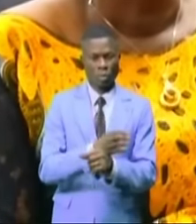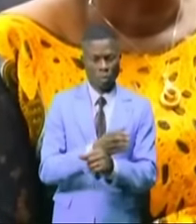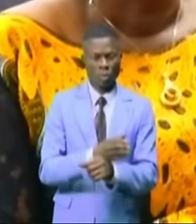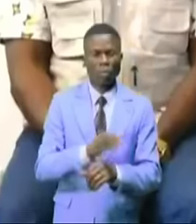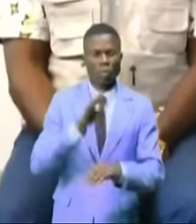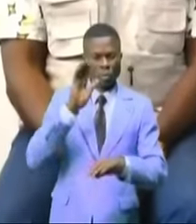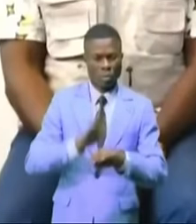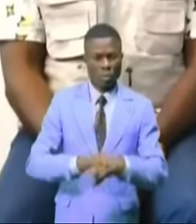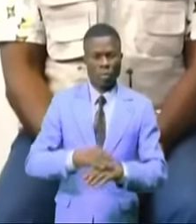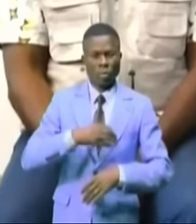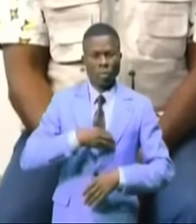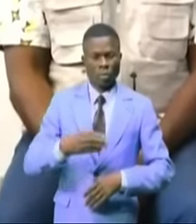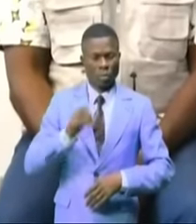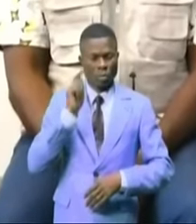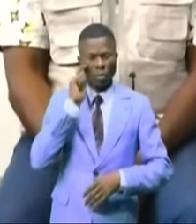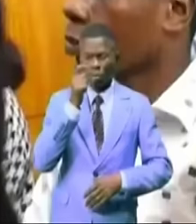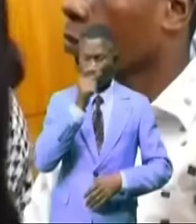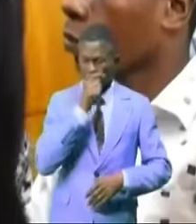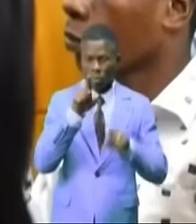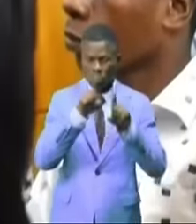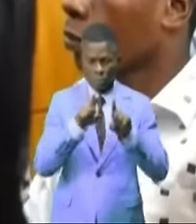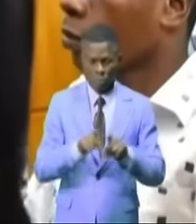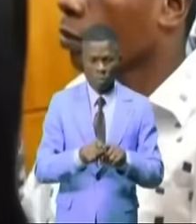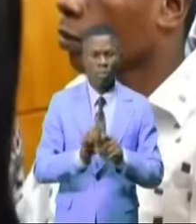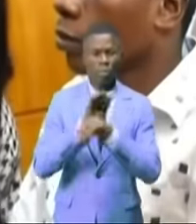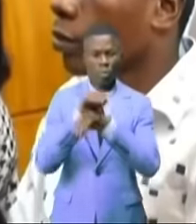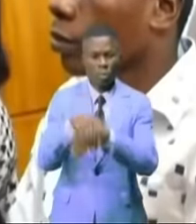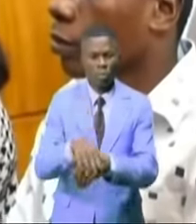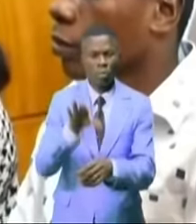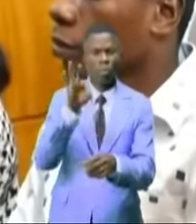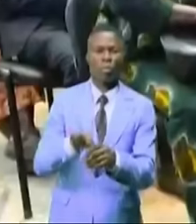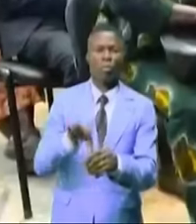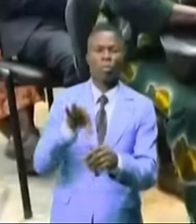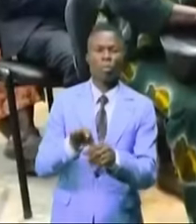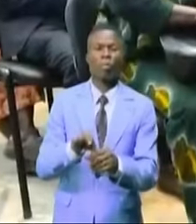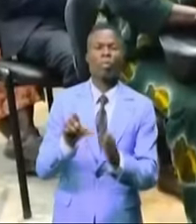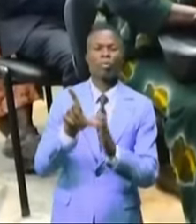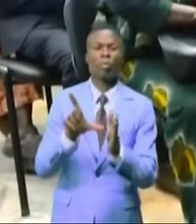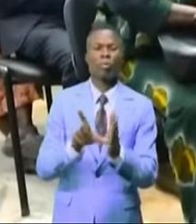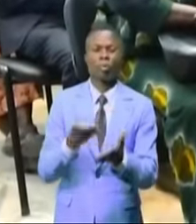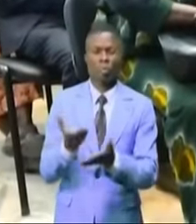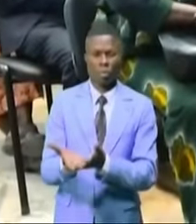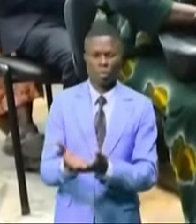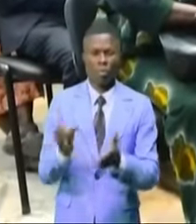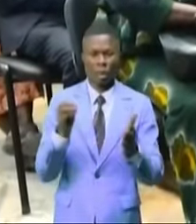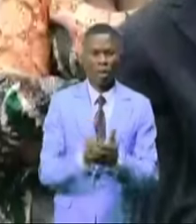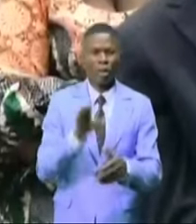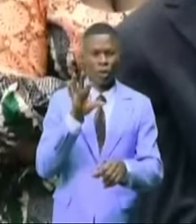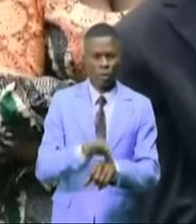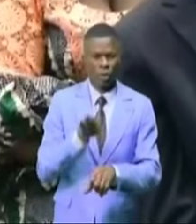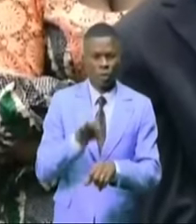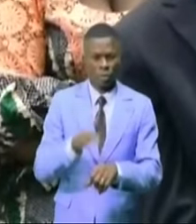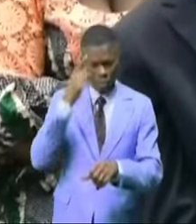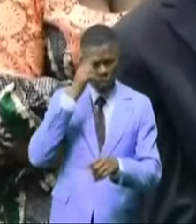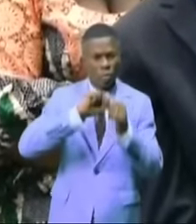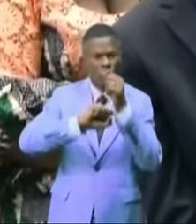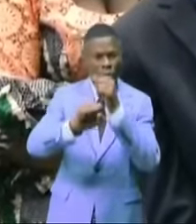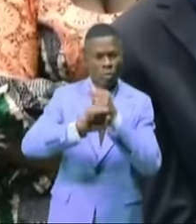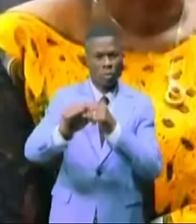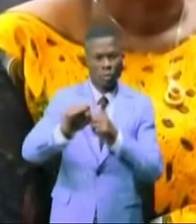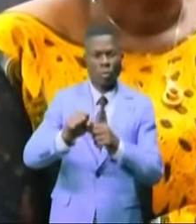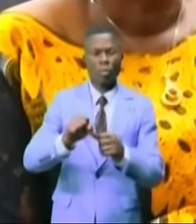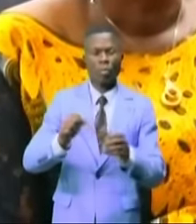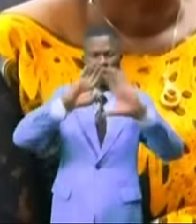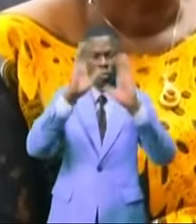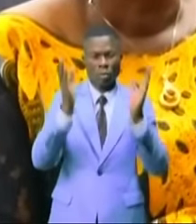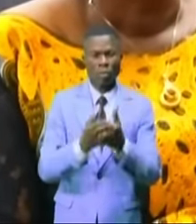cœur pour que les malvoyants aussi puissent avoir accès à la loi électorale. C'était également une occasion pour la sensibilisation de l'assistance